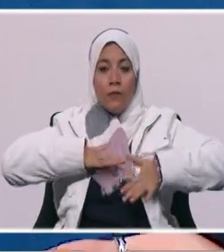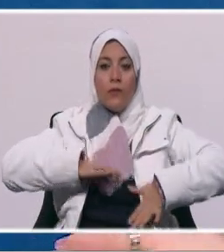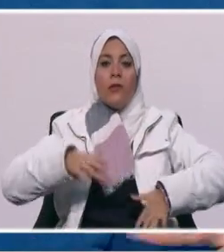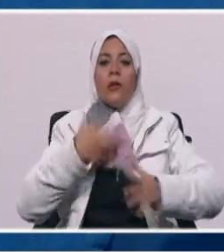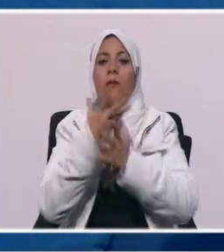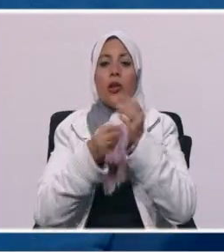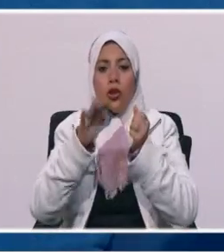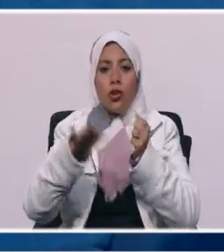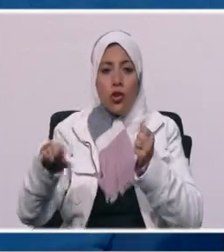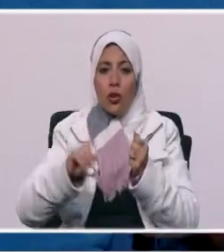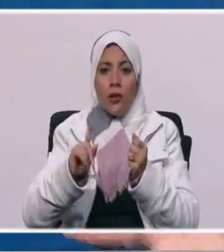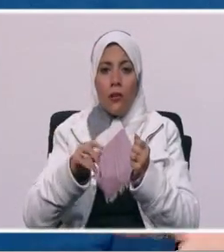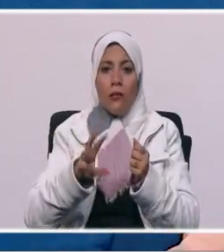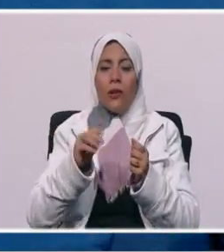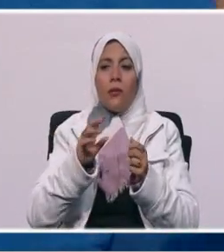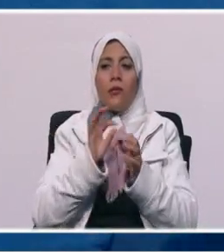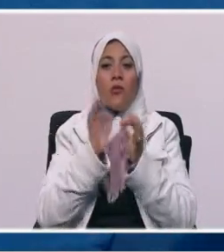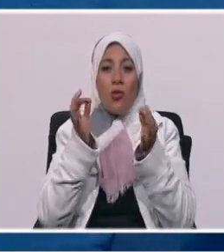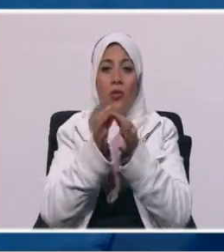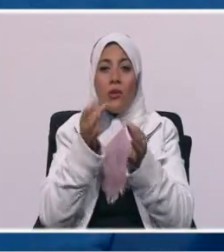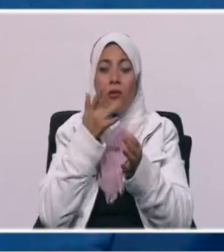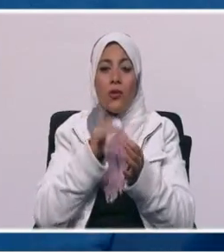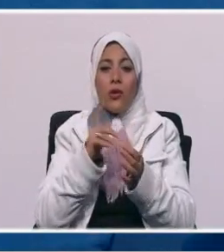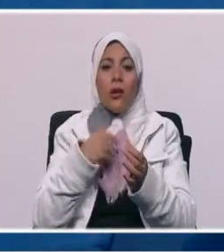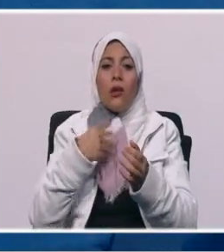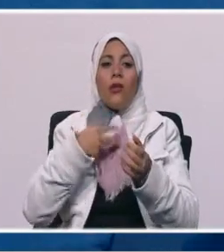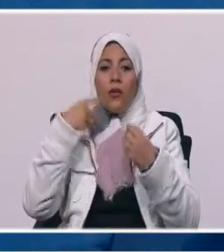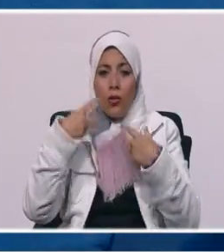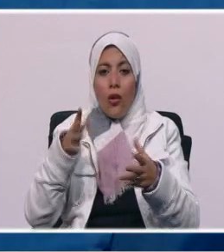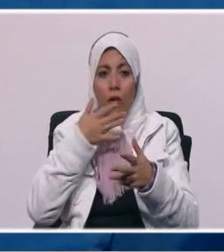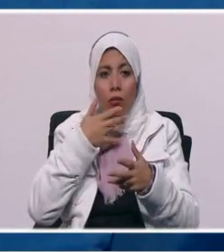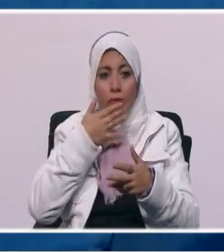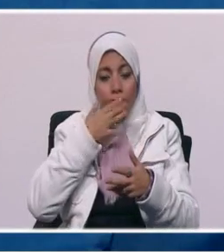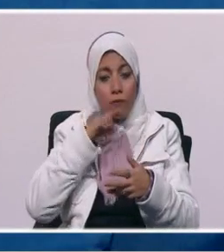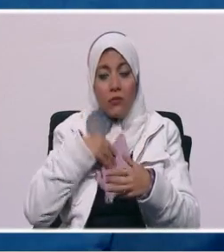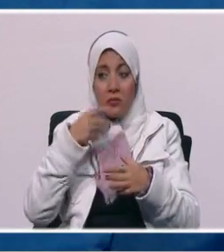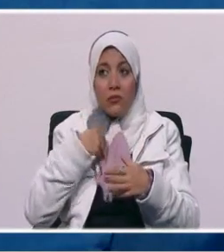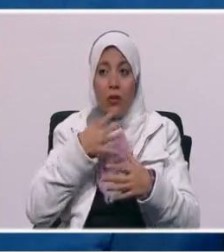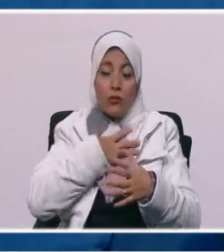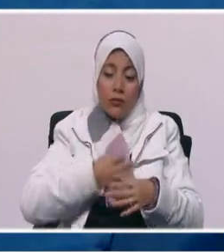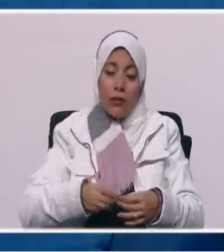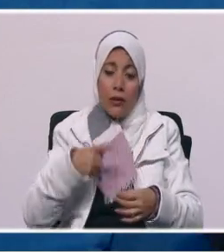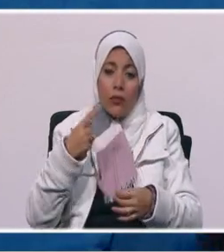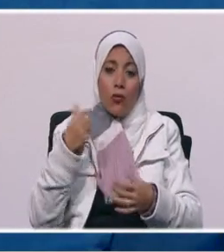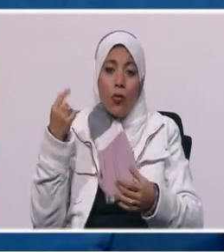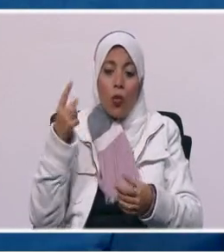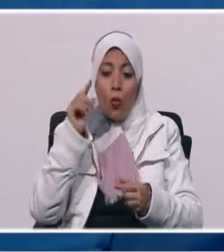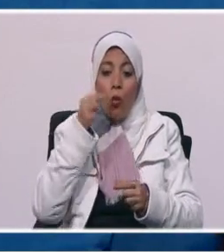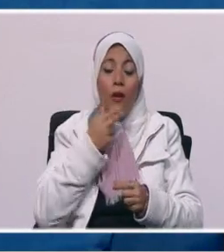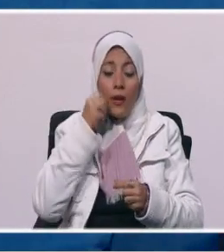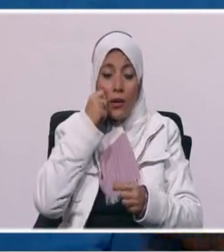اطفال، ما عنديش اسره فيها اطفال، عندي حاله رضا وتصالح نفسي. كل واحد ربنا